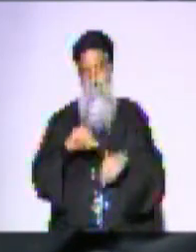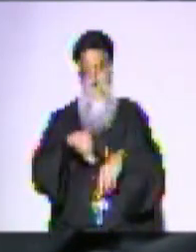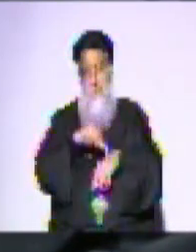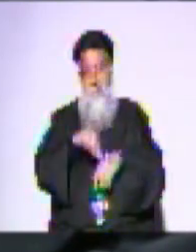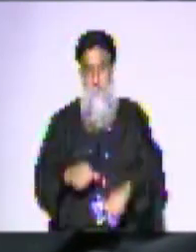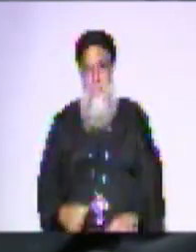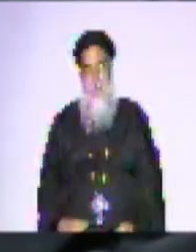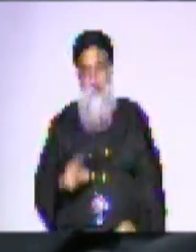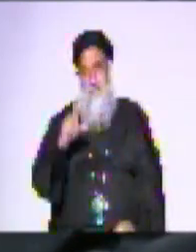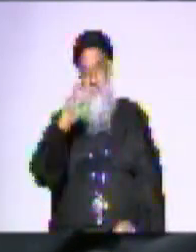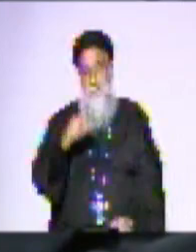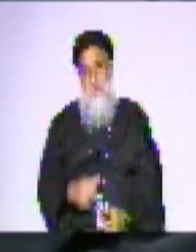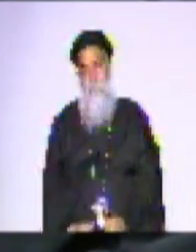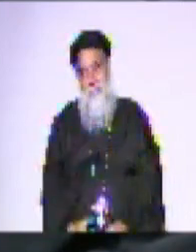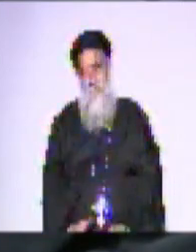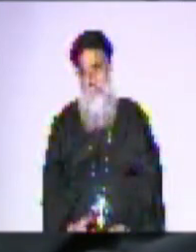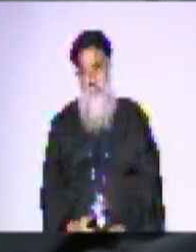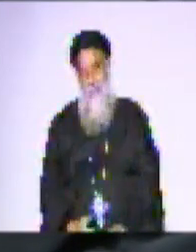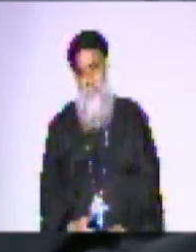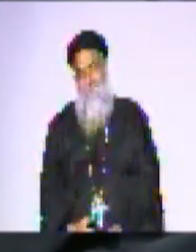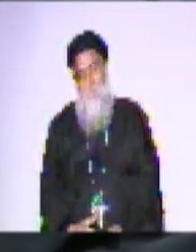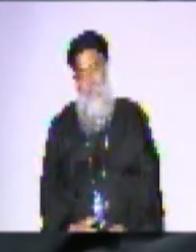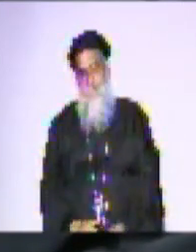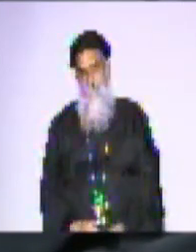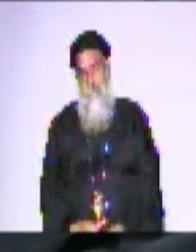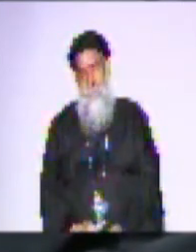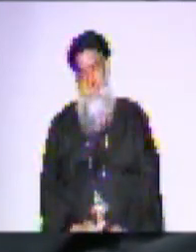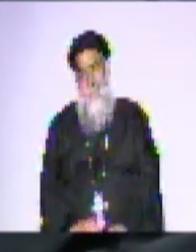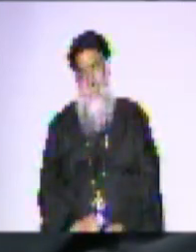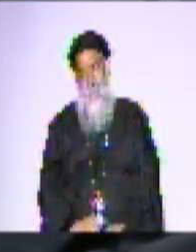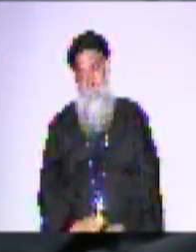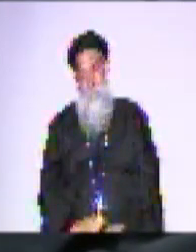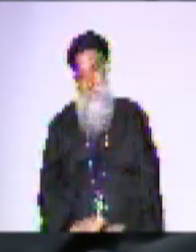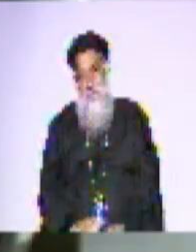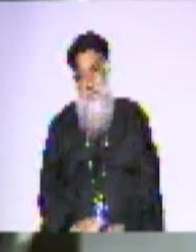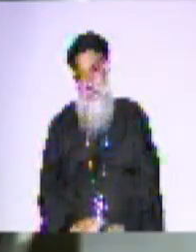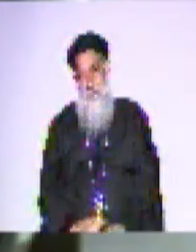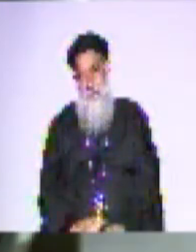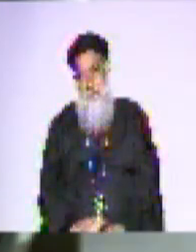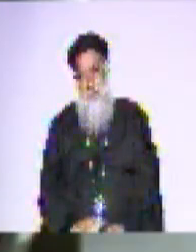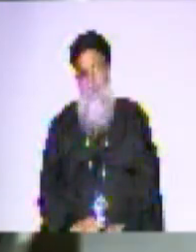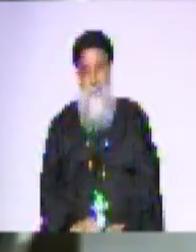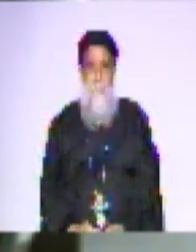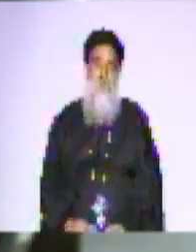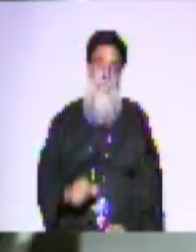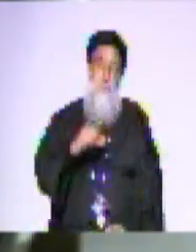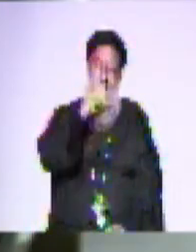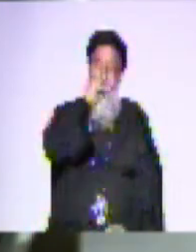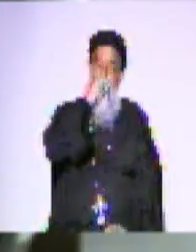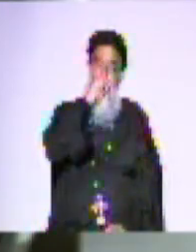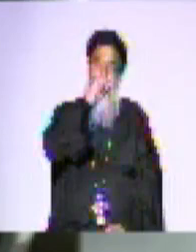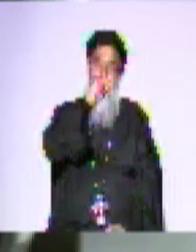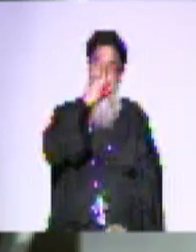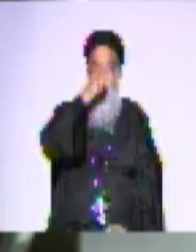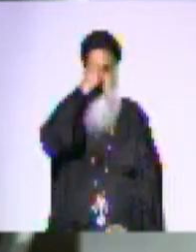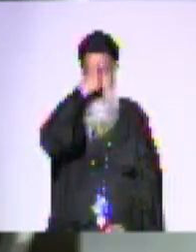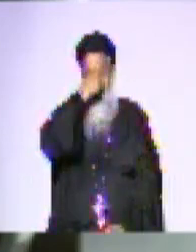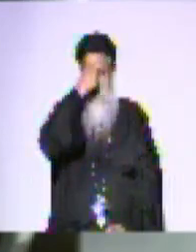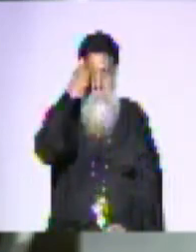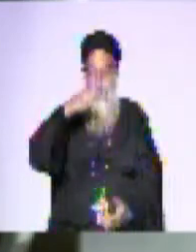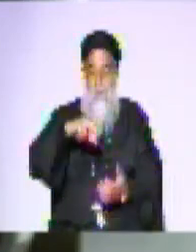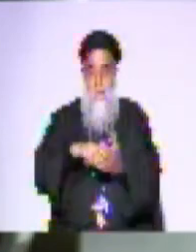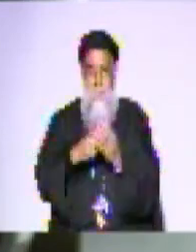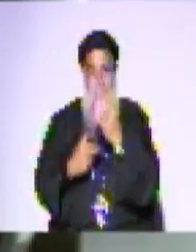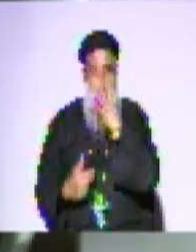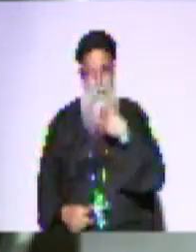احنا كبشر، مش كده؟ طبعا صحيح الأمر روحي، بس احنا محتاجين حاجة نحسها، مادة السر. يعني المادة التي يعمل